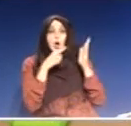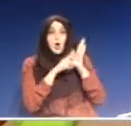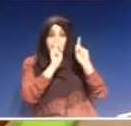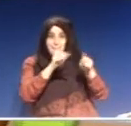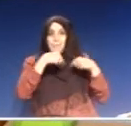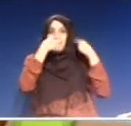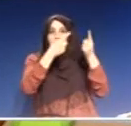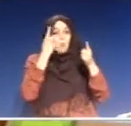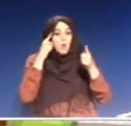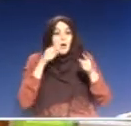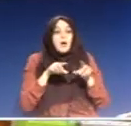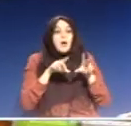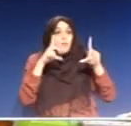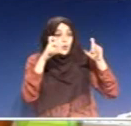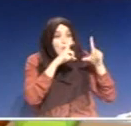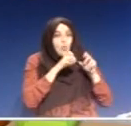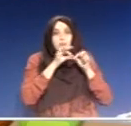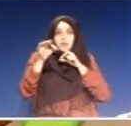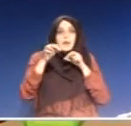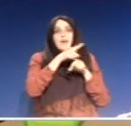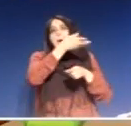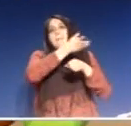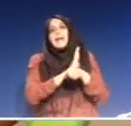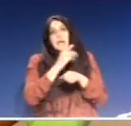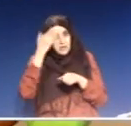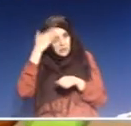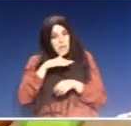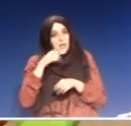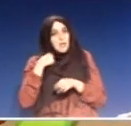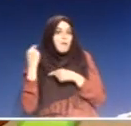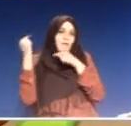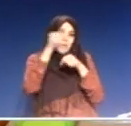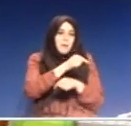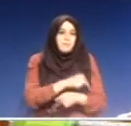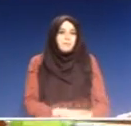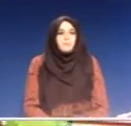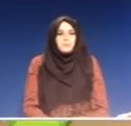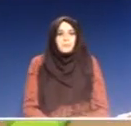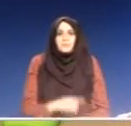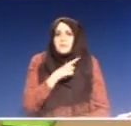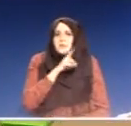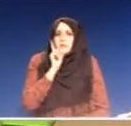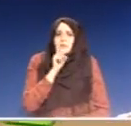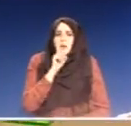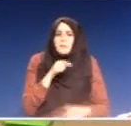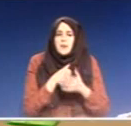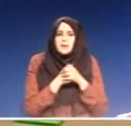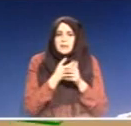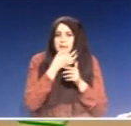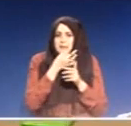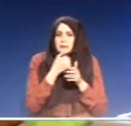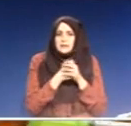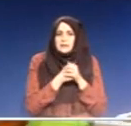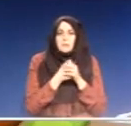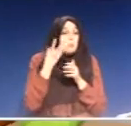لثما يلقاهم واجدين يلقى كاين امكانيه نديروا لهم موصل